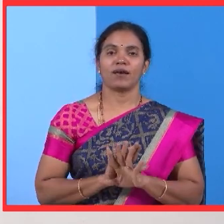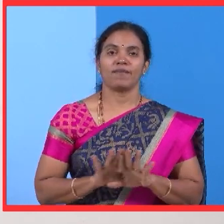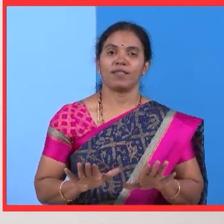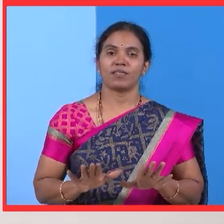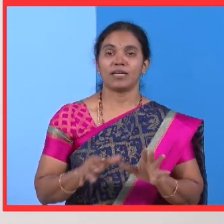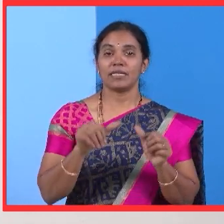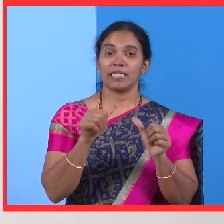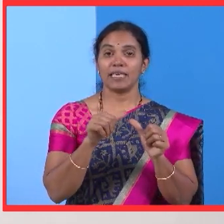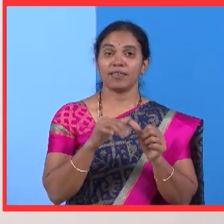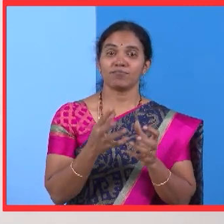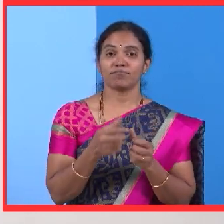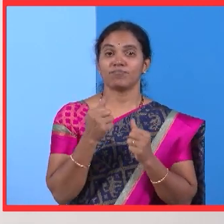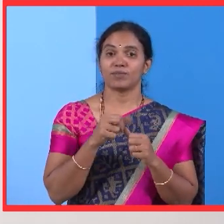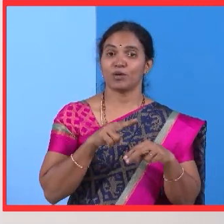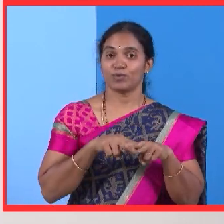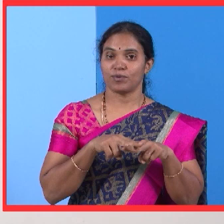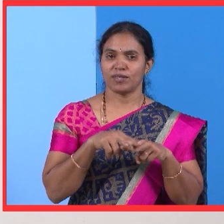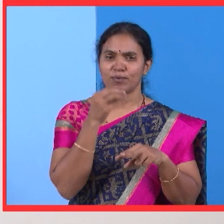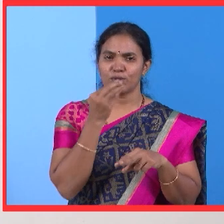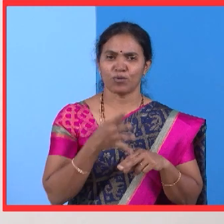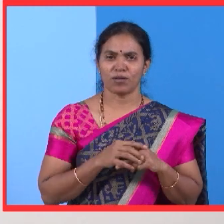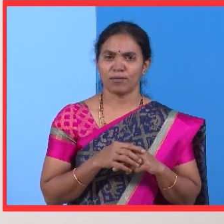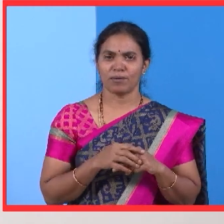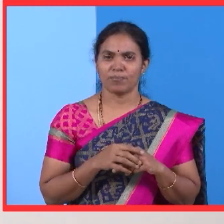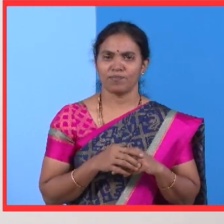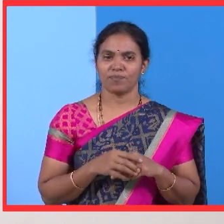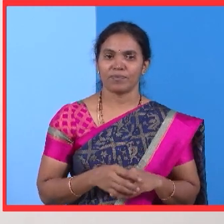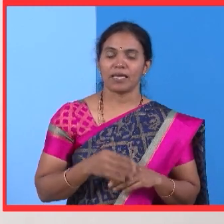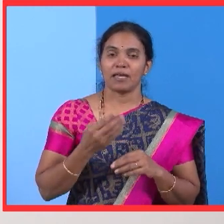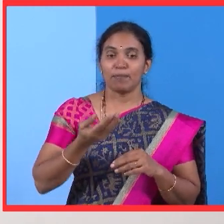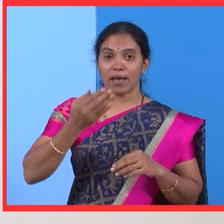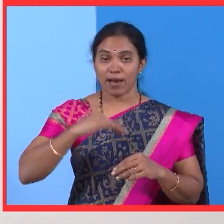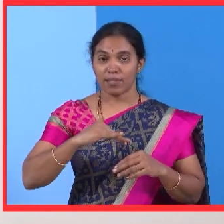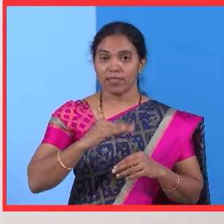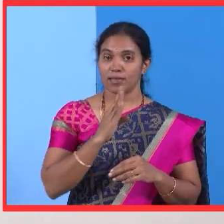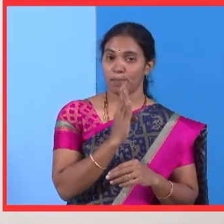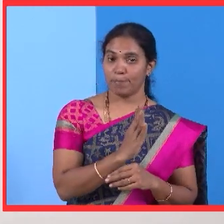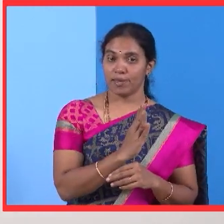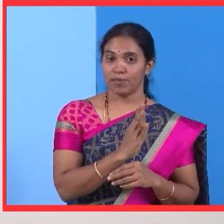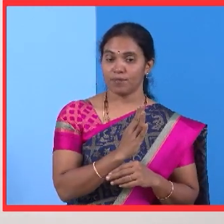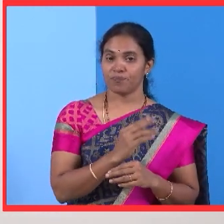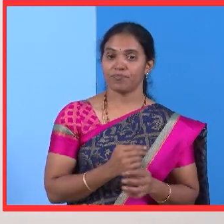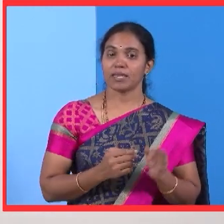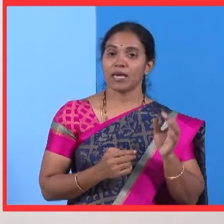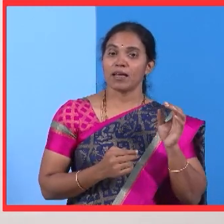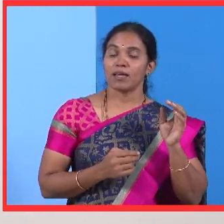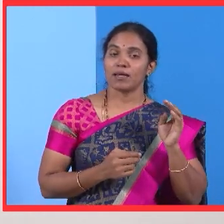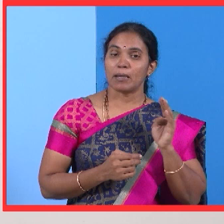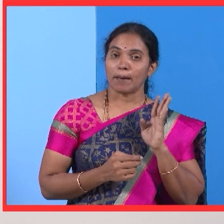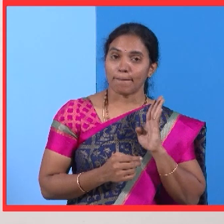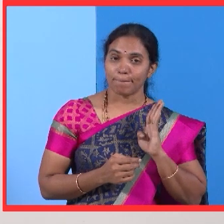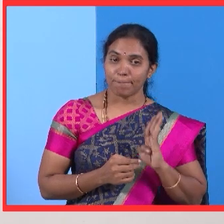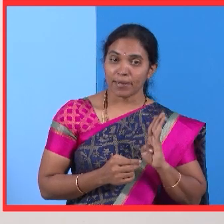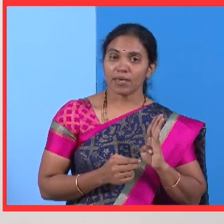அடுத்தது இதே விதி, பி என்ற புள்ளியினுடைய, பி என்ற உச்சி புள்ளியினுடைய எக்ஸாய தொலைவு ஒய்யாய தொலைவு